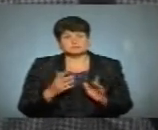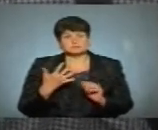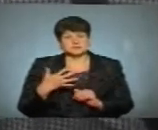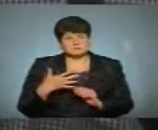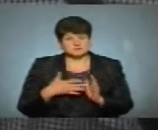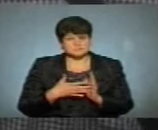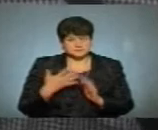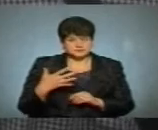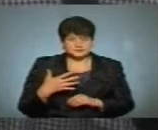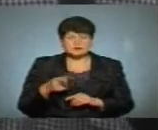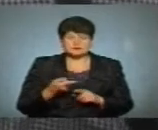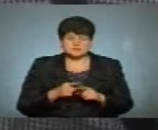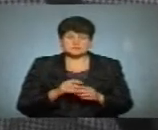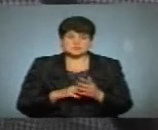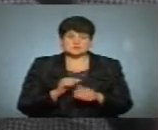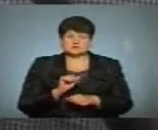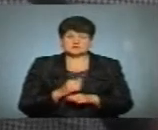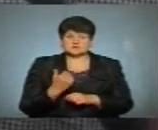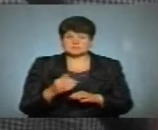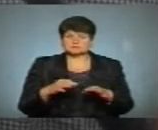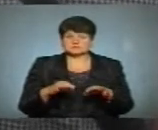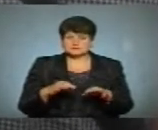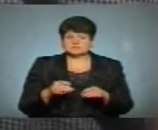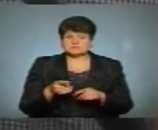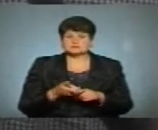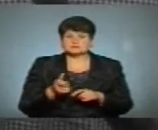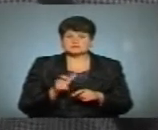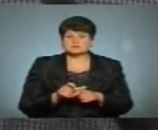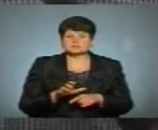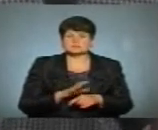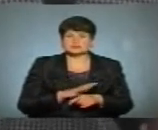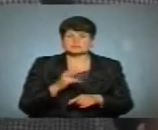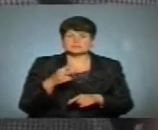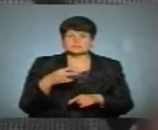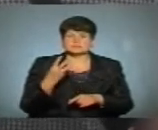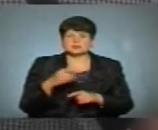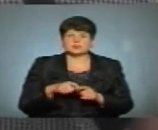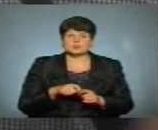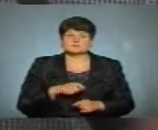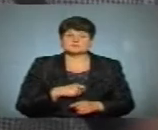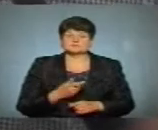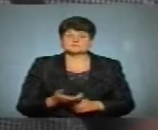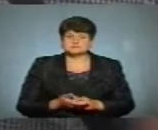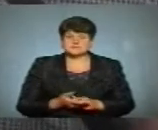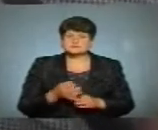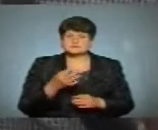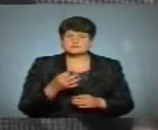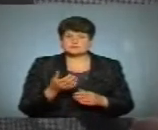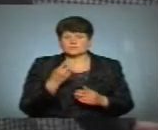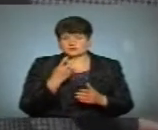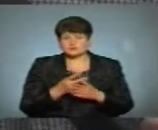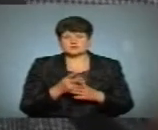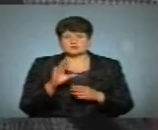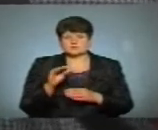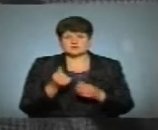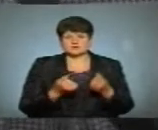є причиною зупинки вашого транспортного засобу. Тобто ваше перевищення встановило на 23 км. Приведіть, будь ласка, ваше посвідчення водія,